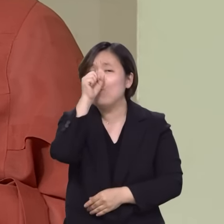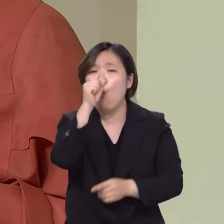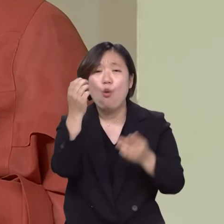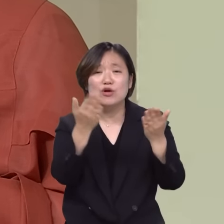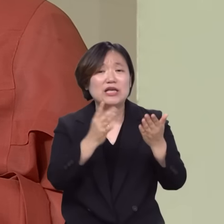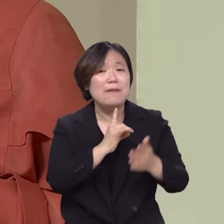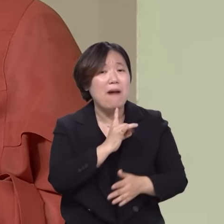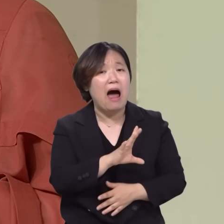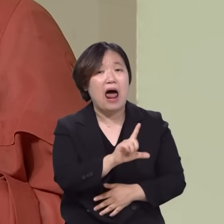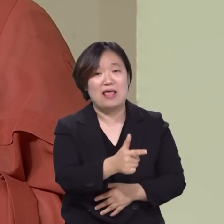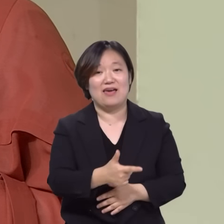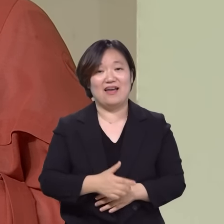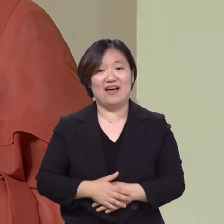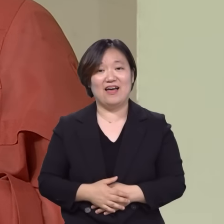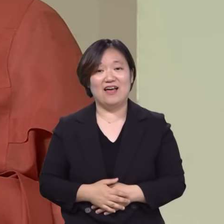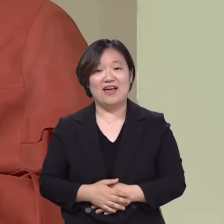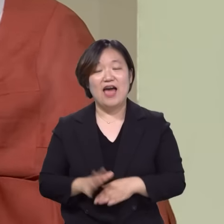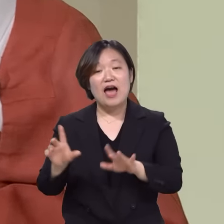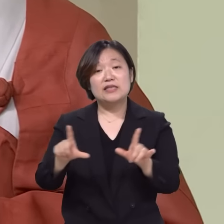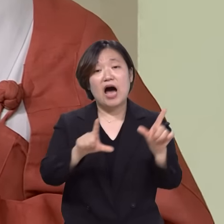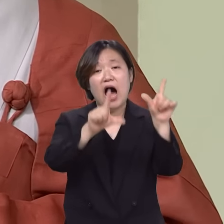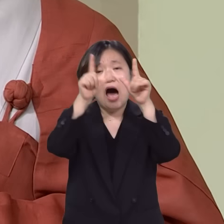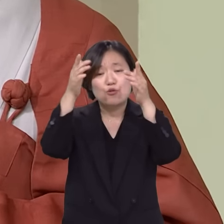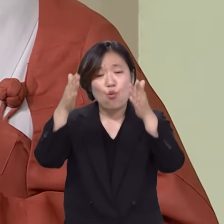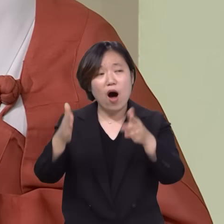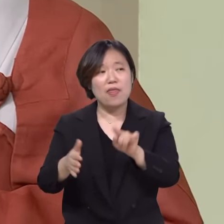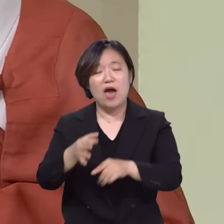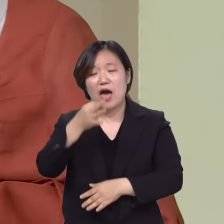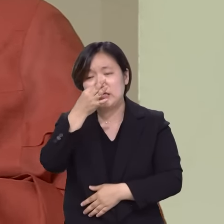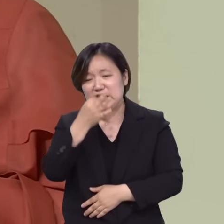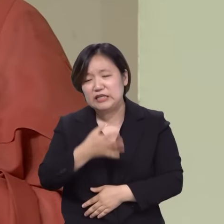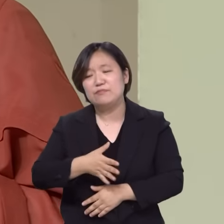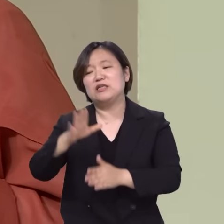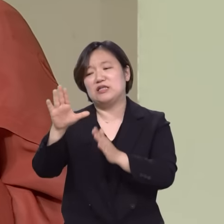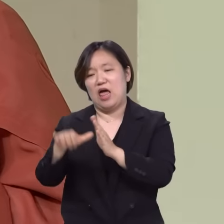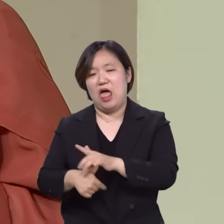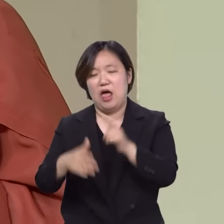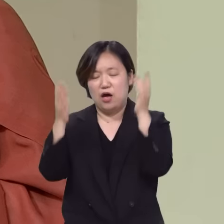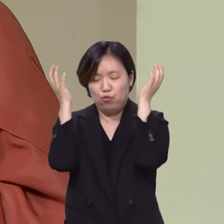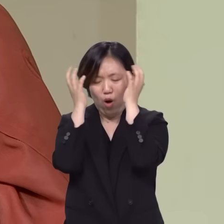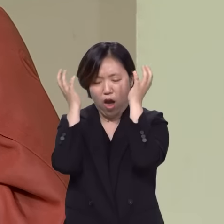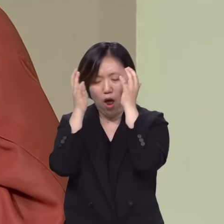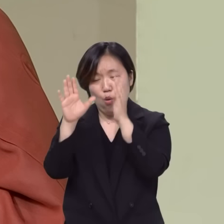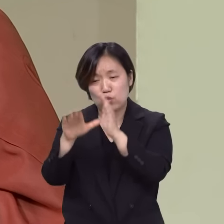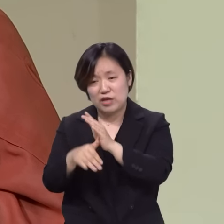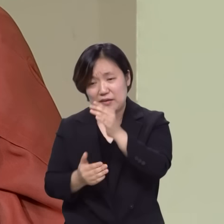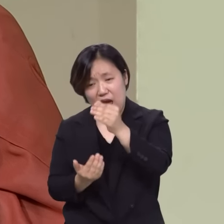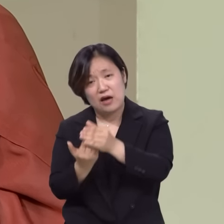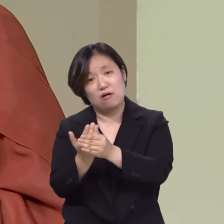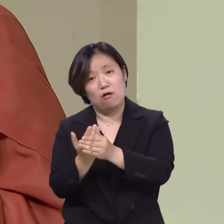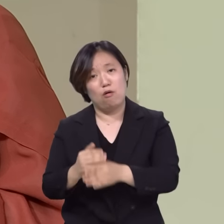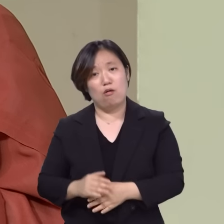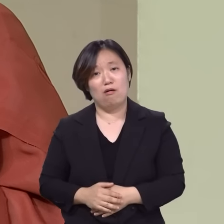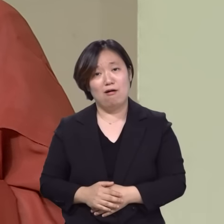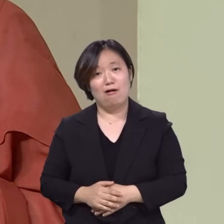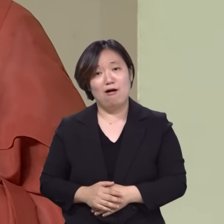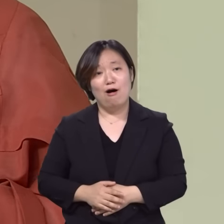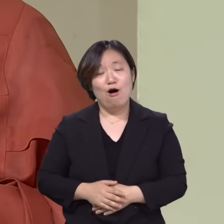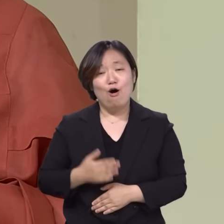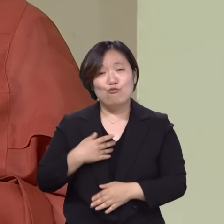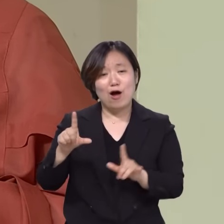않습니까 살 보면 힘들 때도 있고 괴로울 때도 있고 인생이라는게 뭐 오르막길도